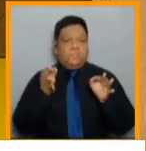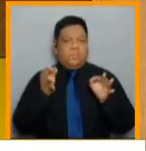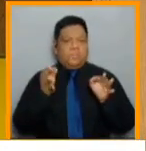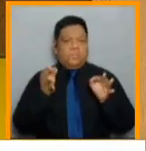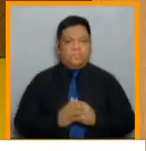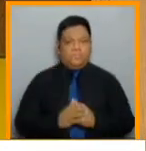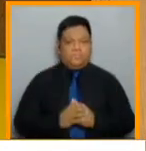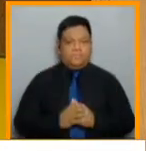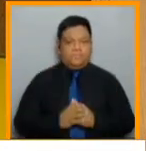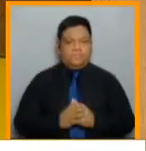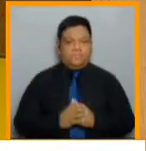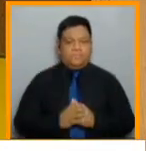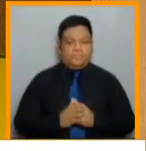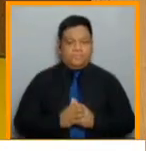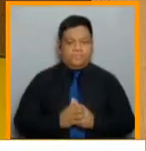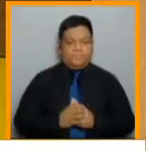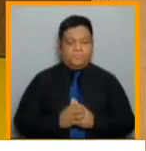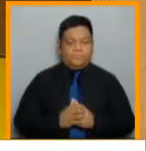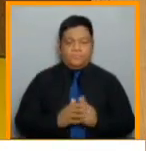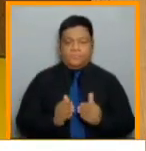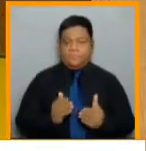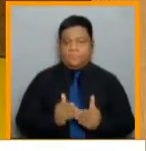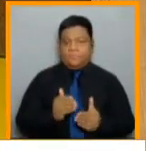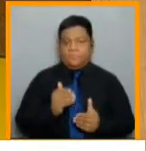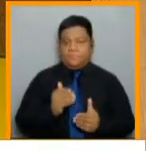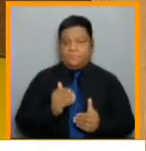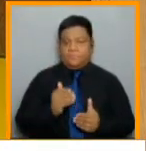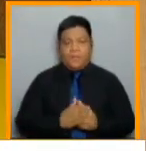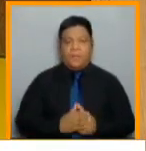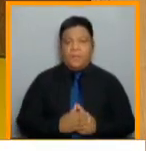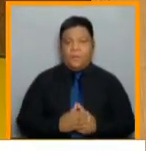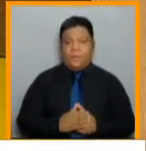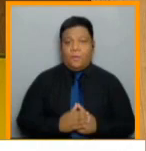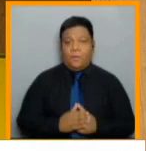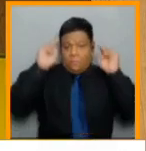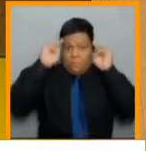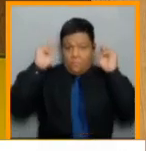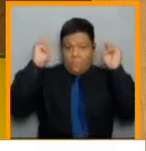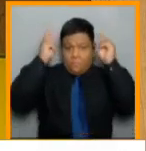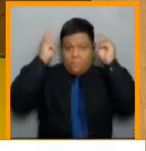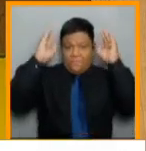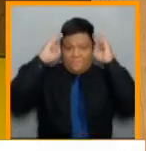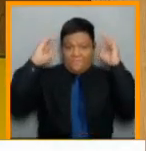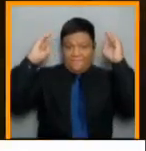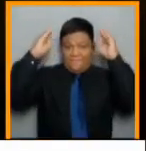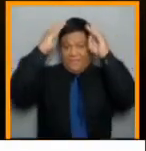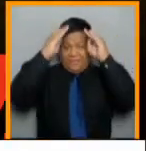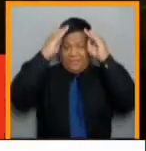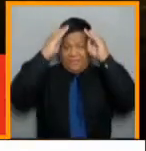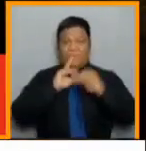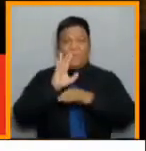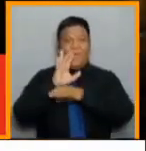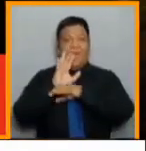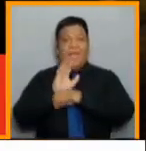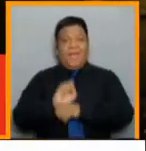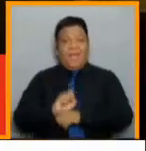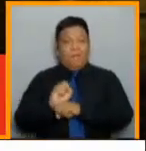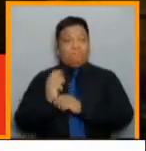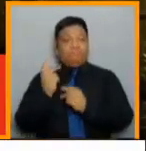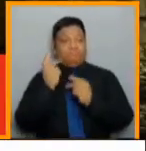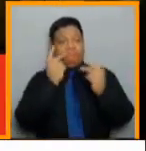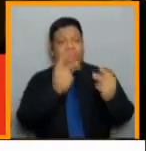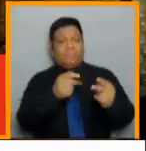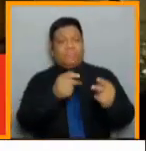Kinansela muna ni Pope Francis ang tradisyonal na pagbisita sa nativity scene o Belen sa St. Peter's Square. Ayon sa Vatican, bilang pag-iingat ito sa banta